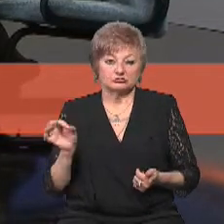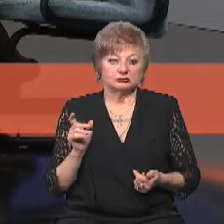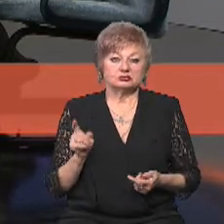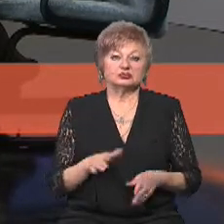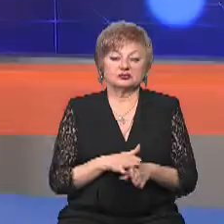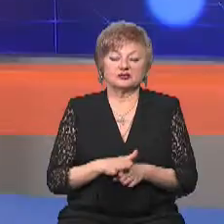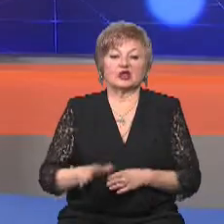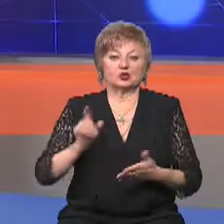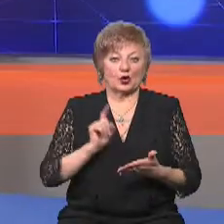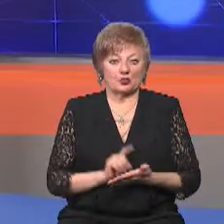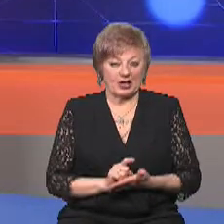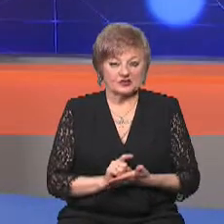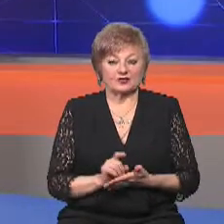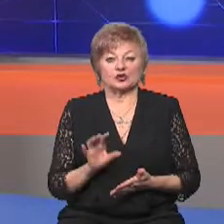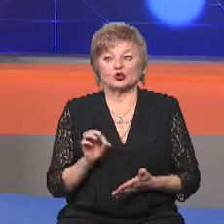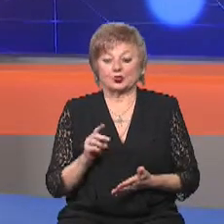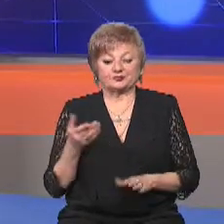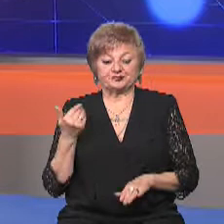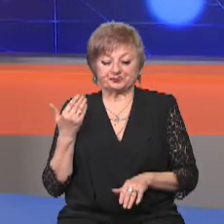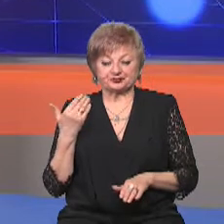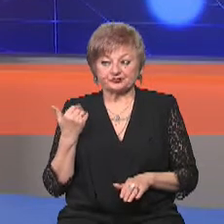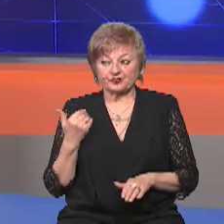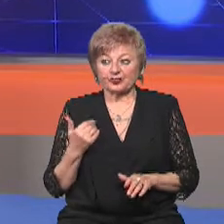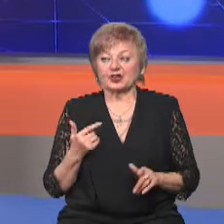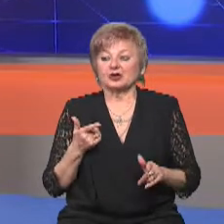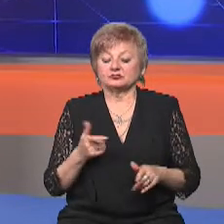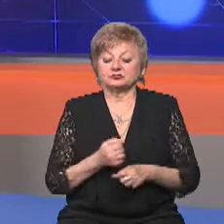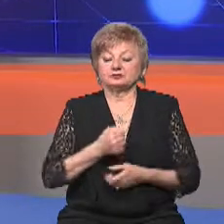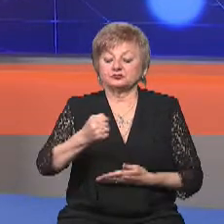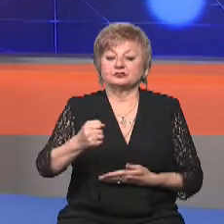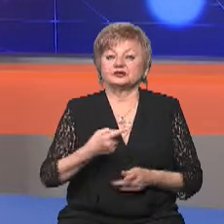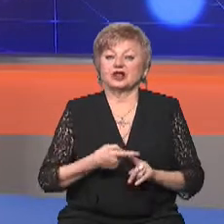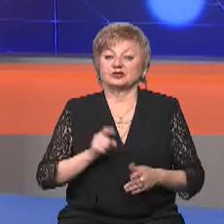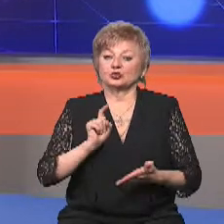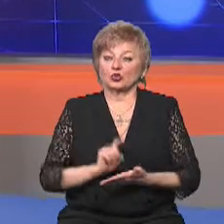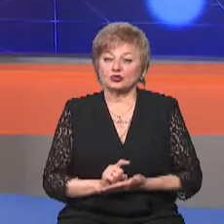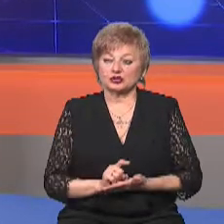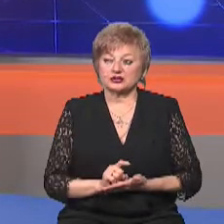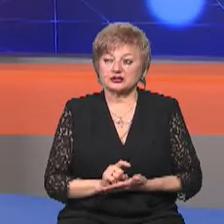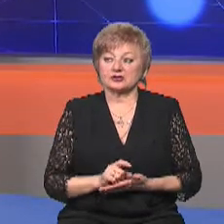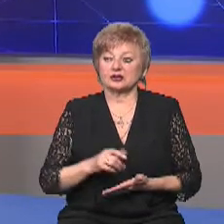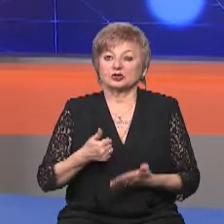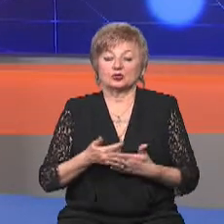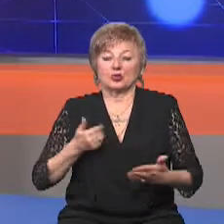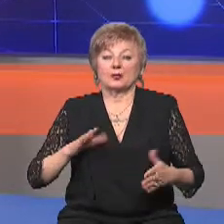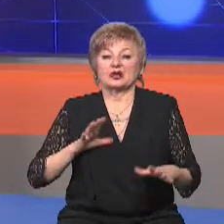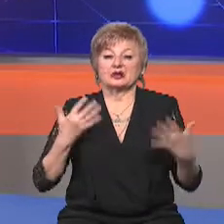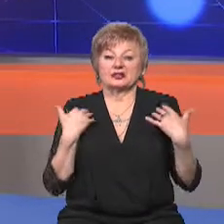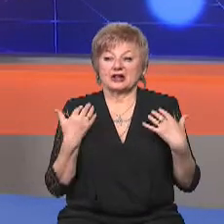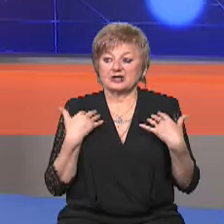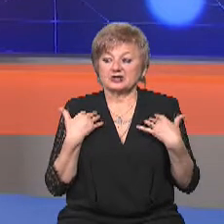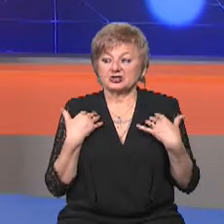виконує обов'язки. Він нещодавно також призначений на цю посаду. До цього був начальником управління